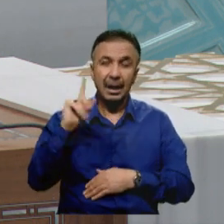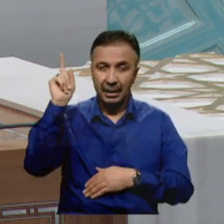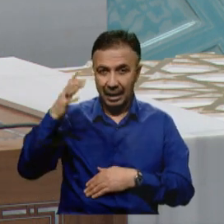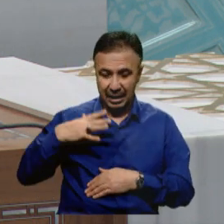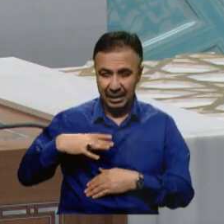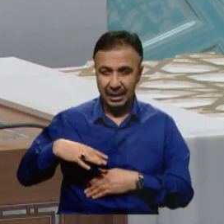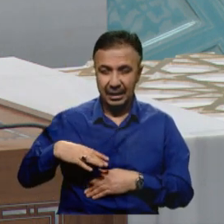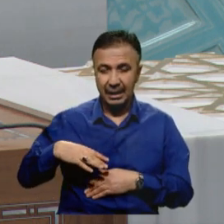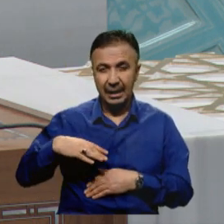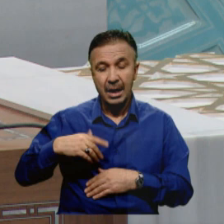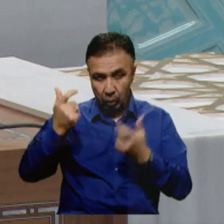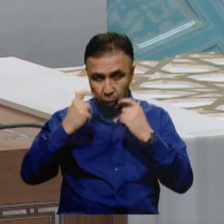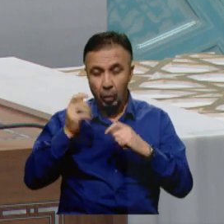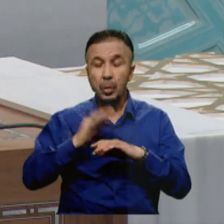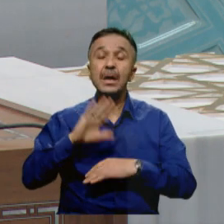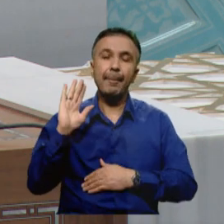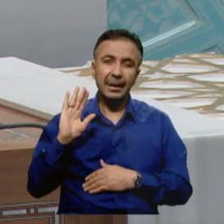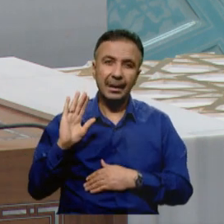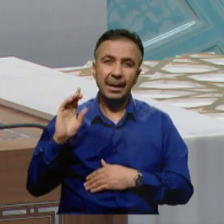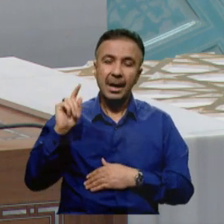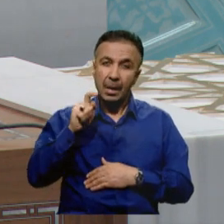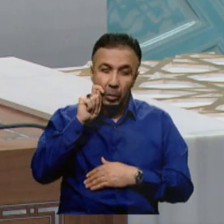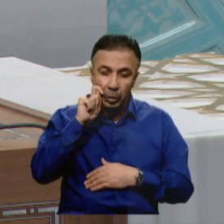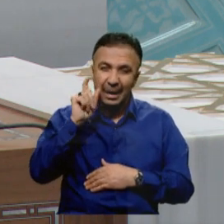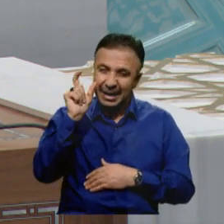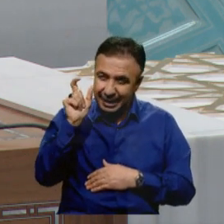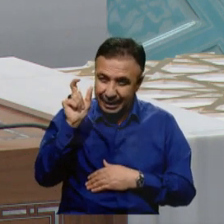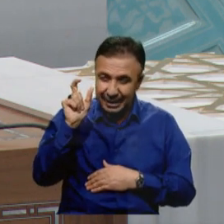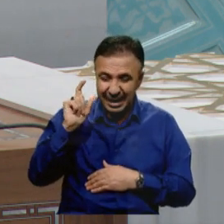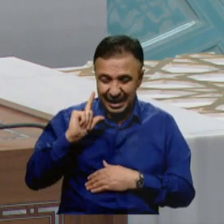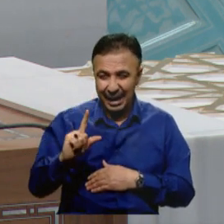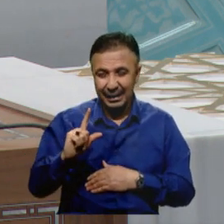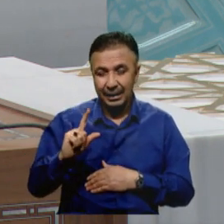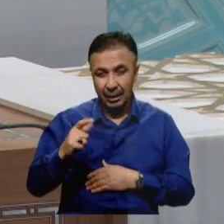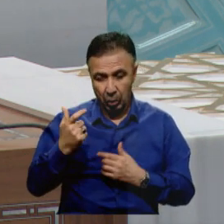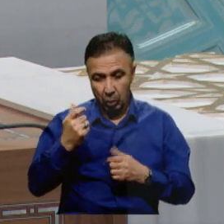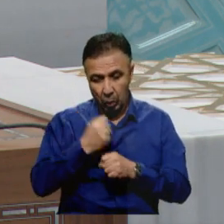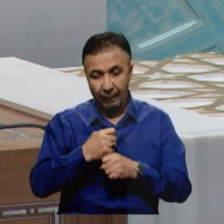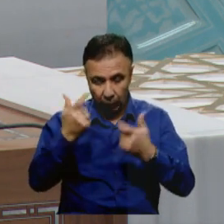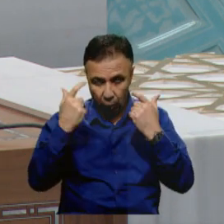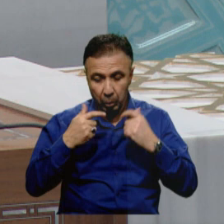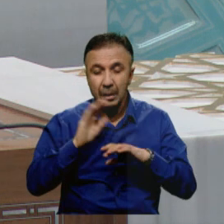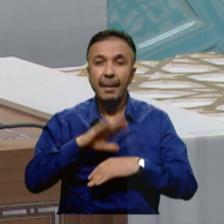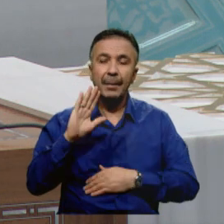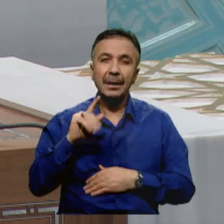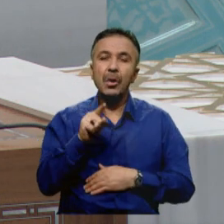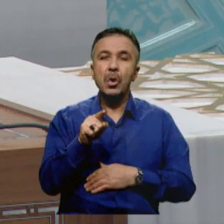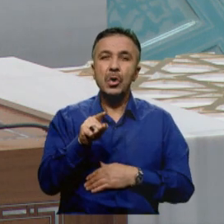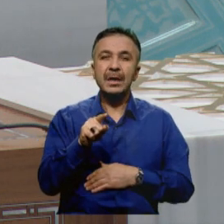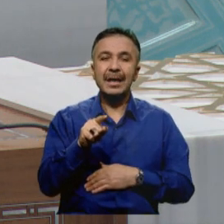istediği vazifeleri yerine getirmeden, Müslümanlığın gerektirdiği görev ve sorumlulukları icra etmeden o